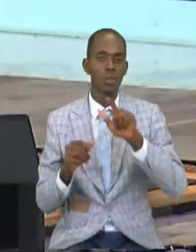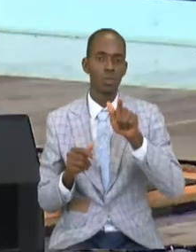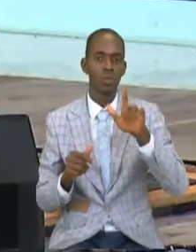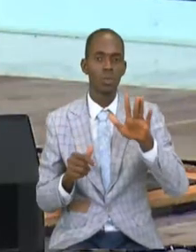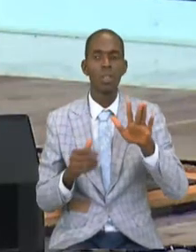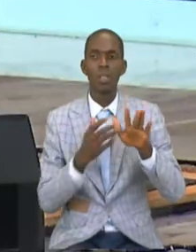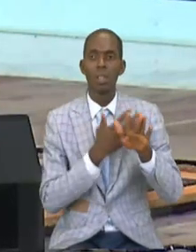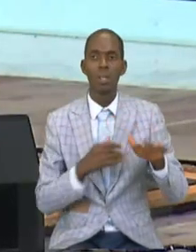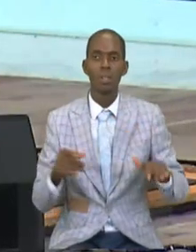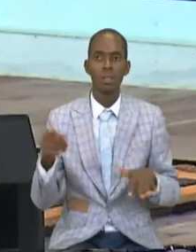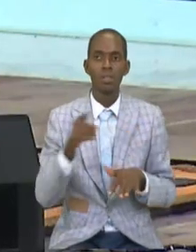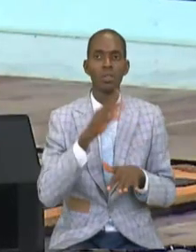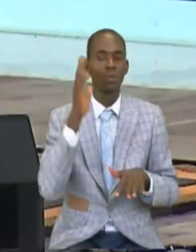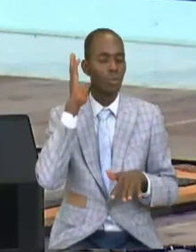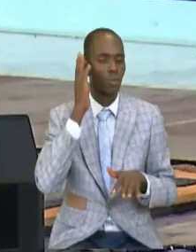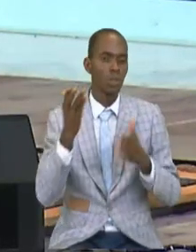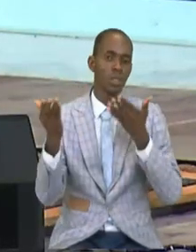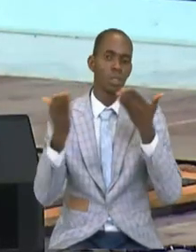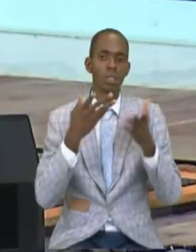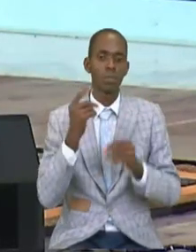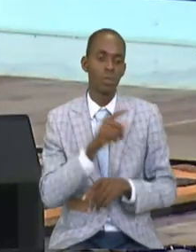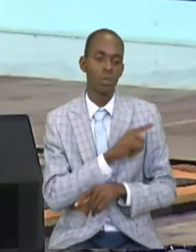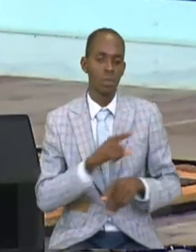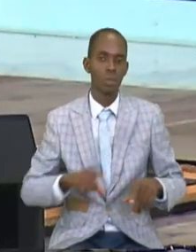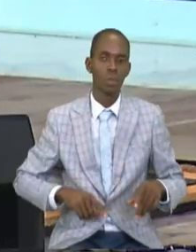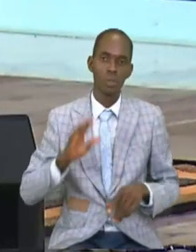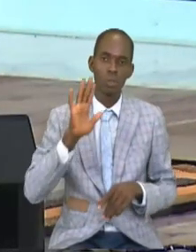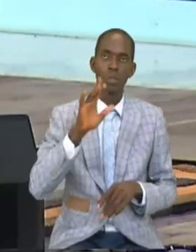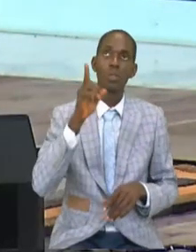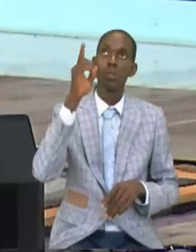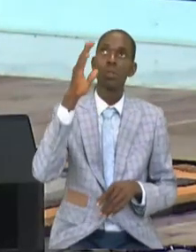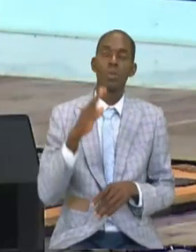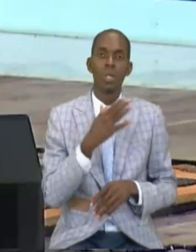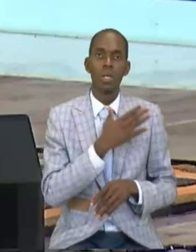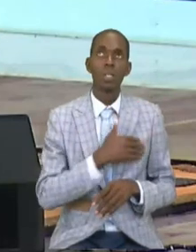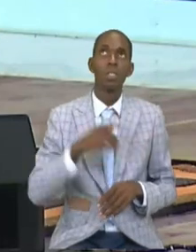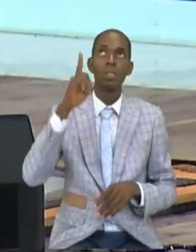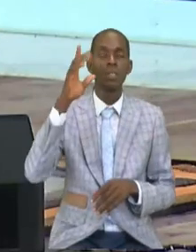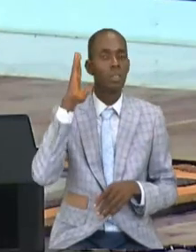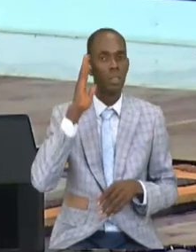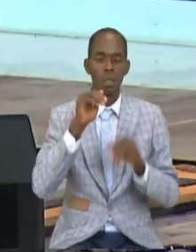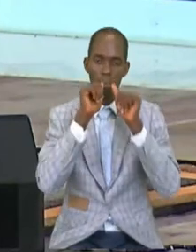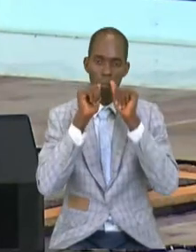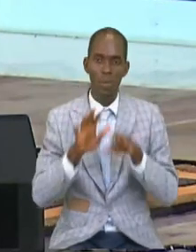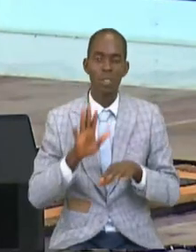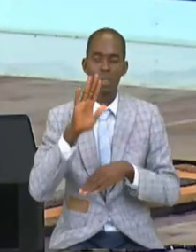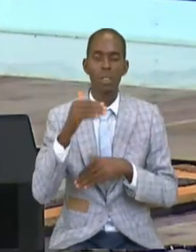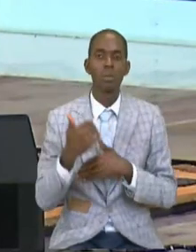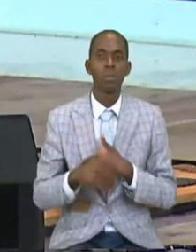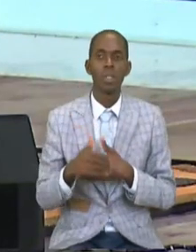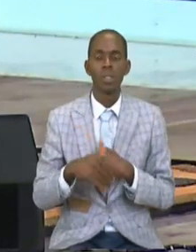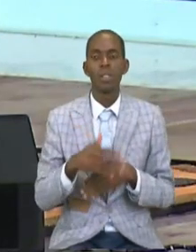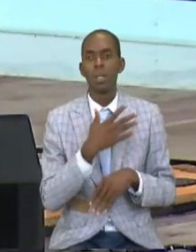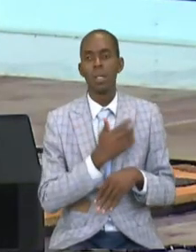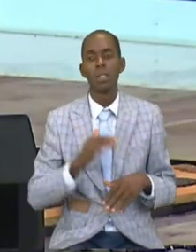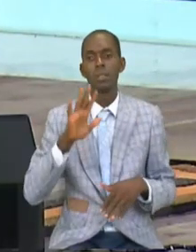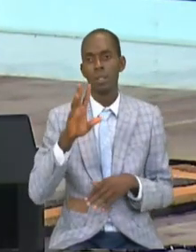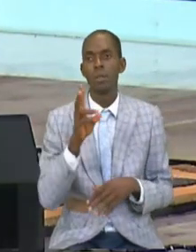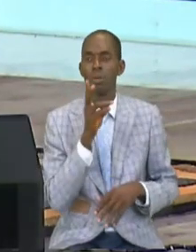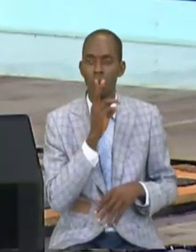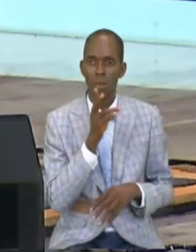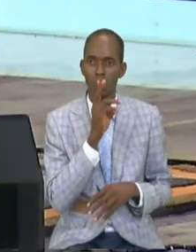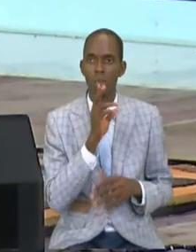Mais tu les détruiras et tu briseras leur statut. 25. Vous servirez l'Éternel, votre Dieu, et il